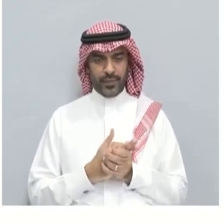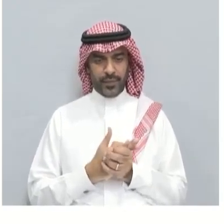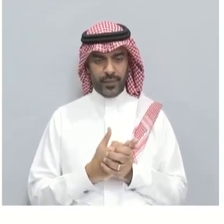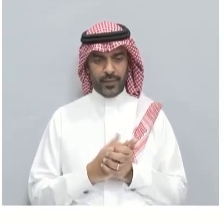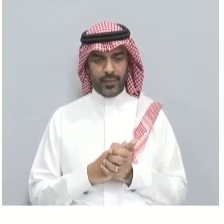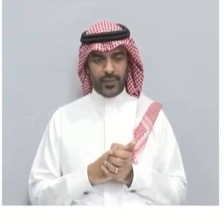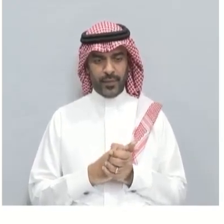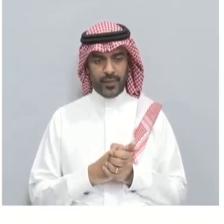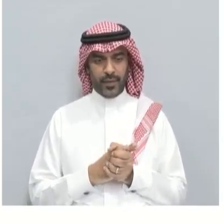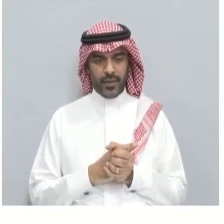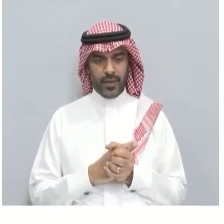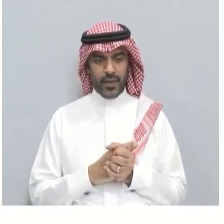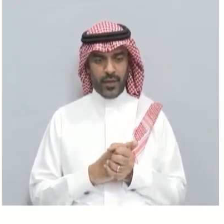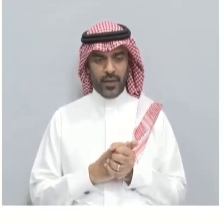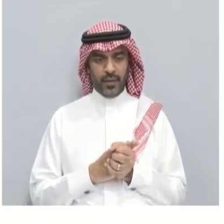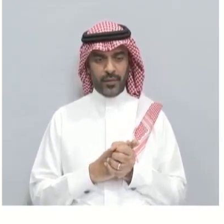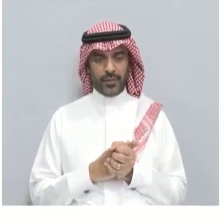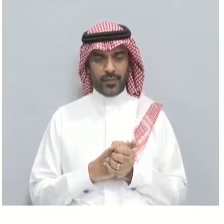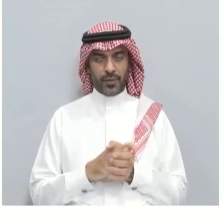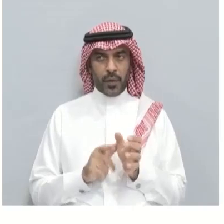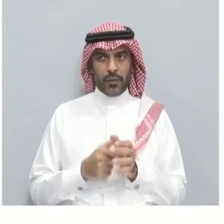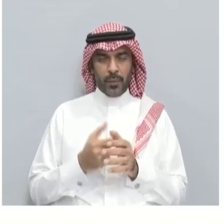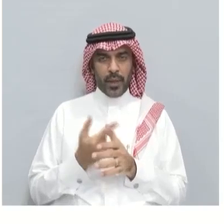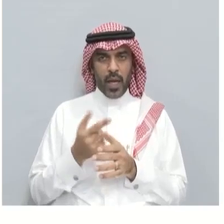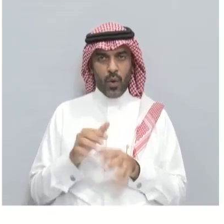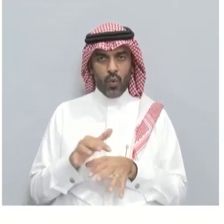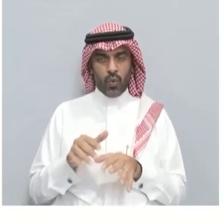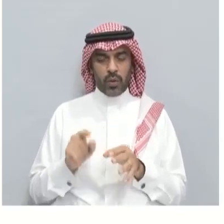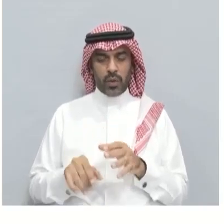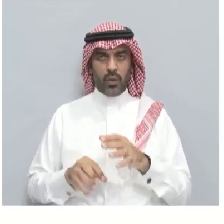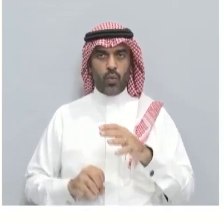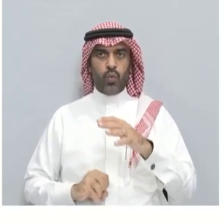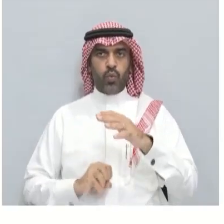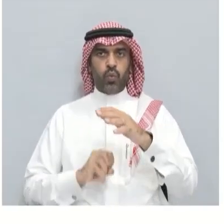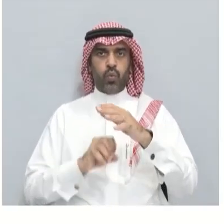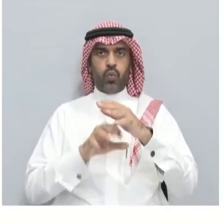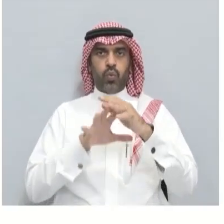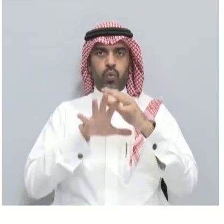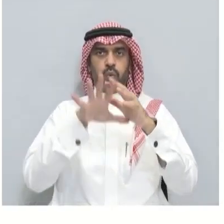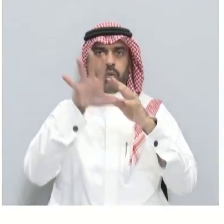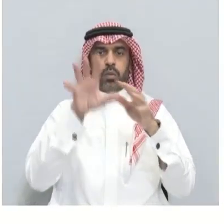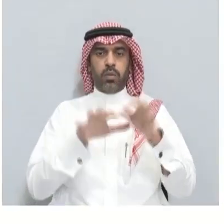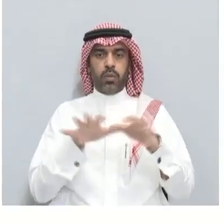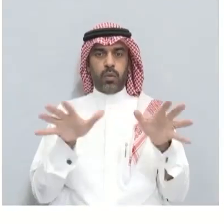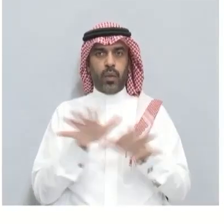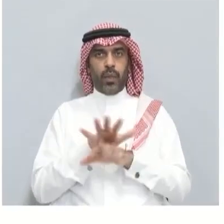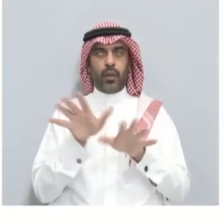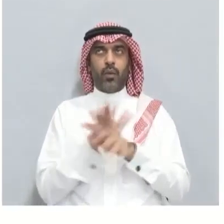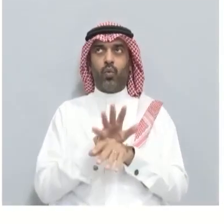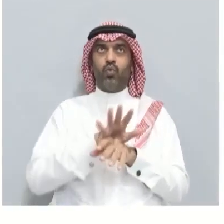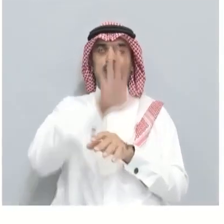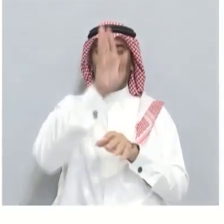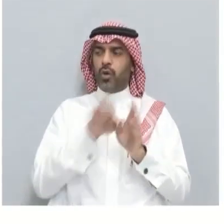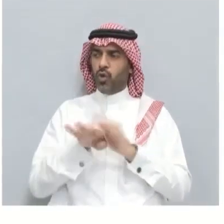البؤره انتقلت الموجات في جميع الاتجاهات الى ان تصل الى ماذا الى اللبه الداخل الارض هي تنتقل في